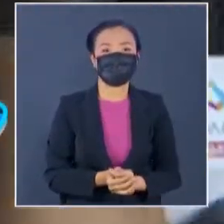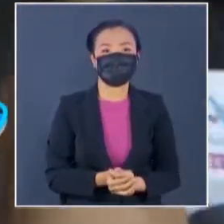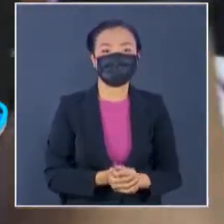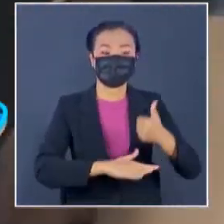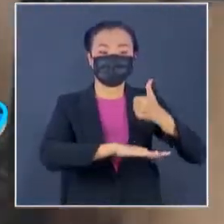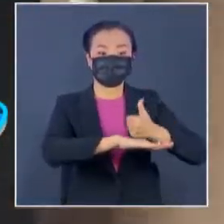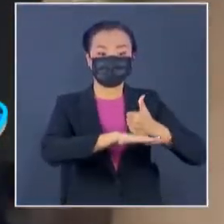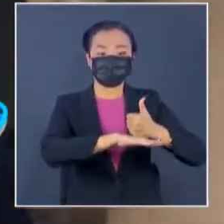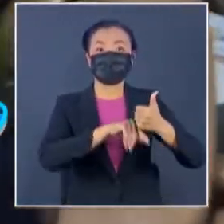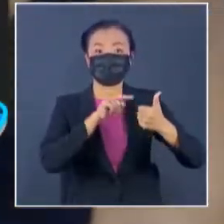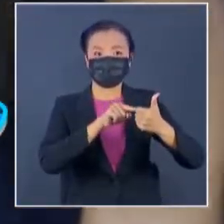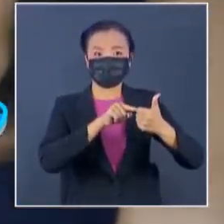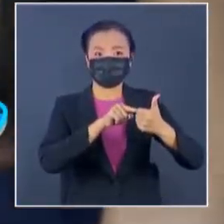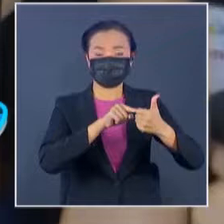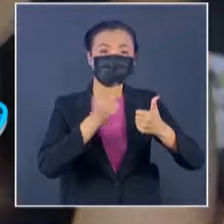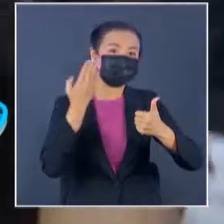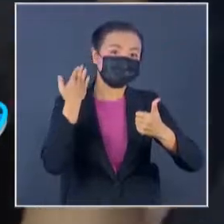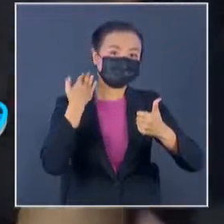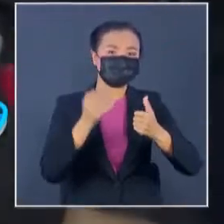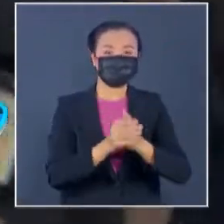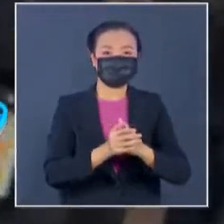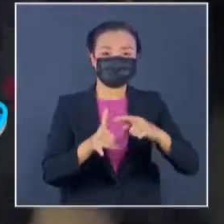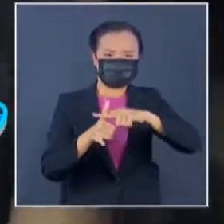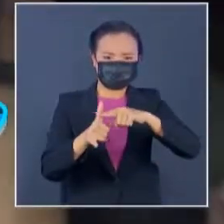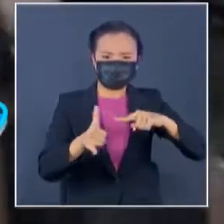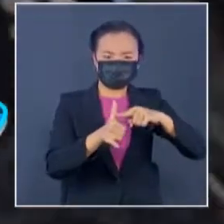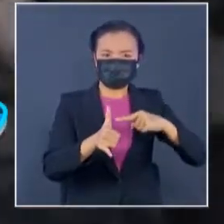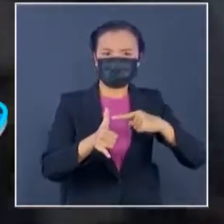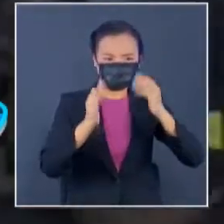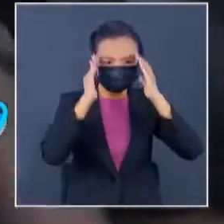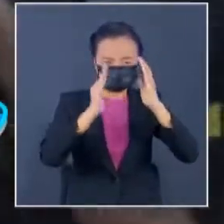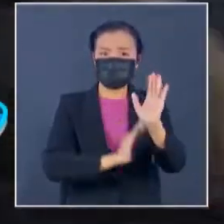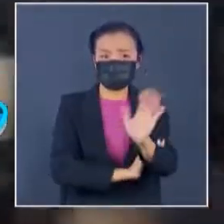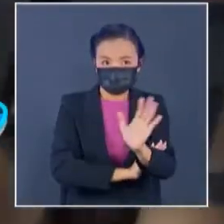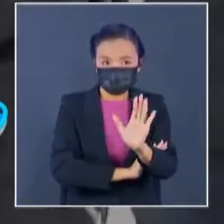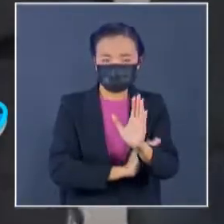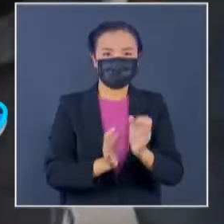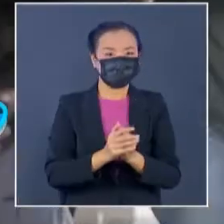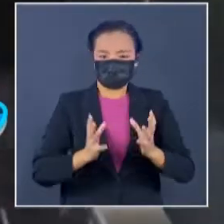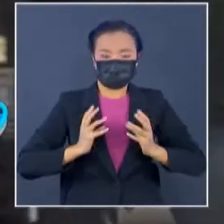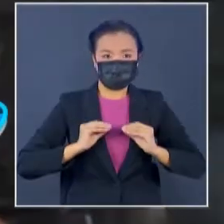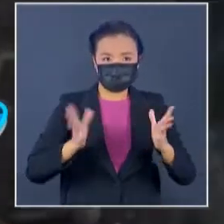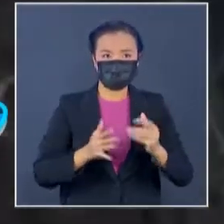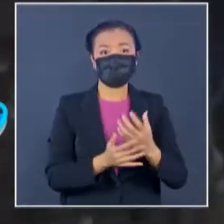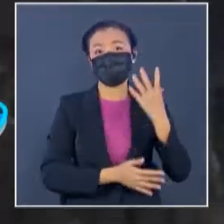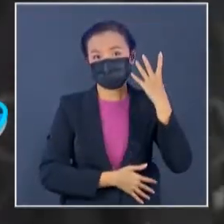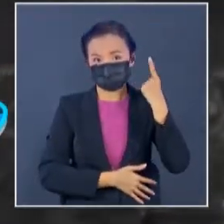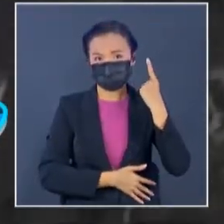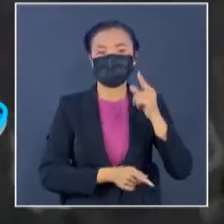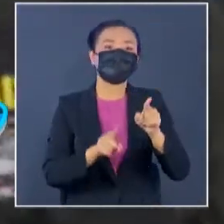อดีตผู้กำกับโจ้ปฏิเสธในคดีฆ่าเนี่ยมาตลอดนะครับและเมื่อวานนี้ก็ยังคงยืนยันคำเดิ